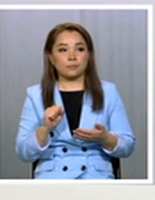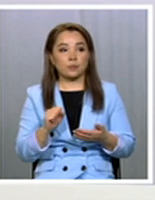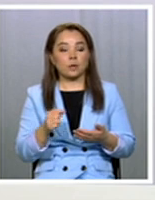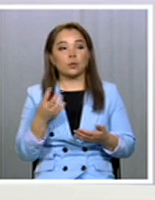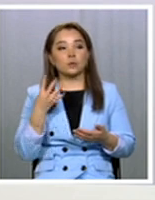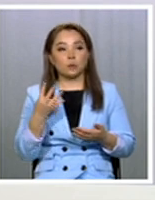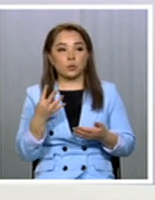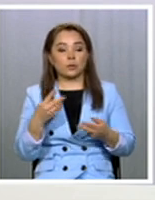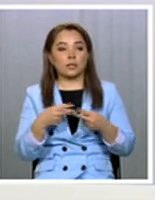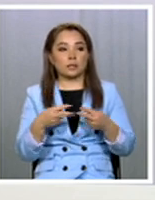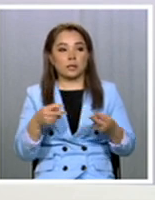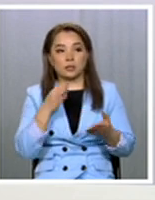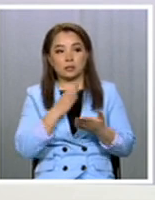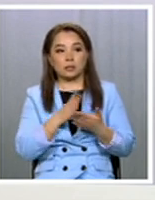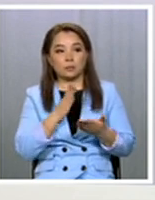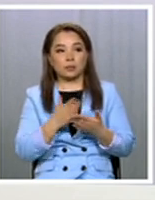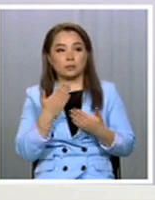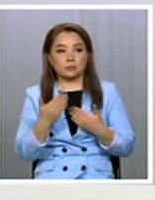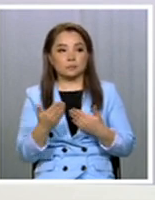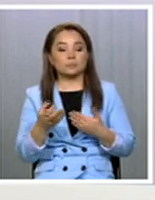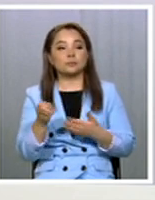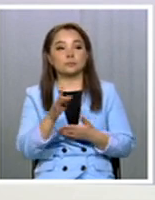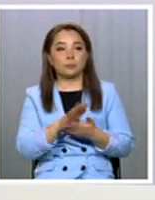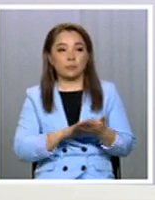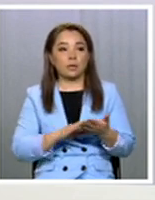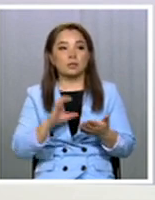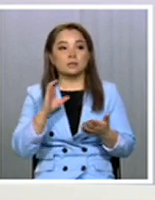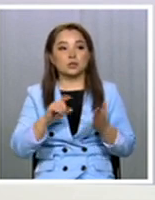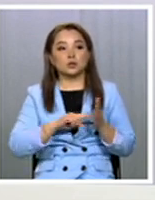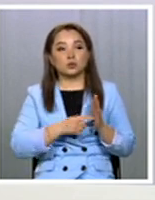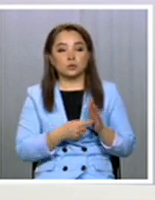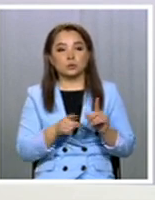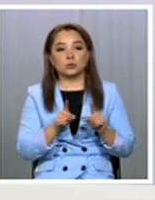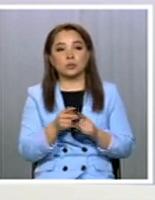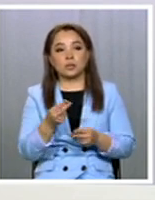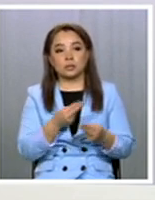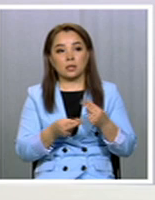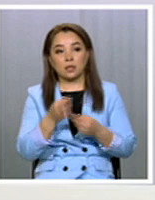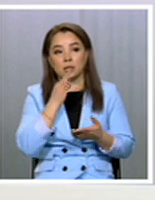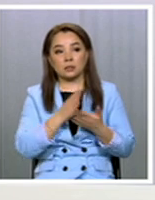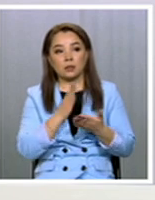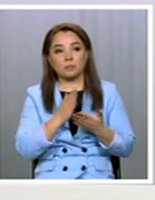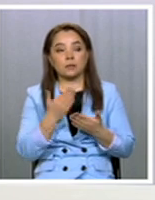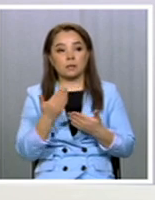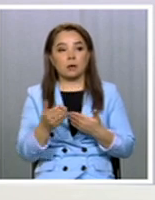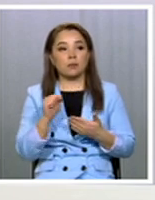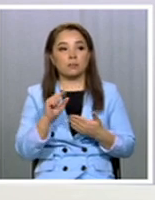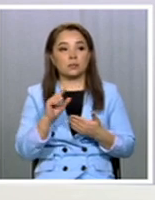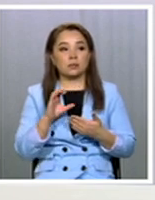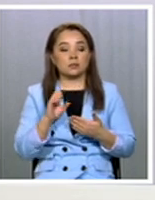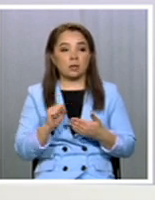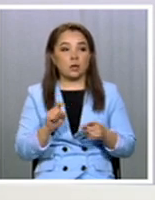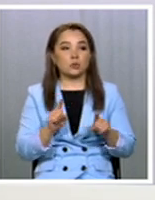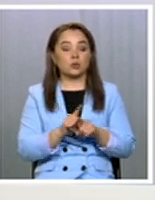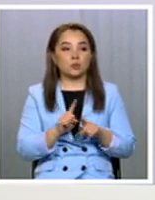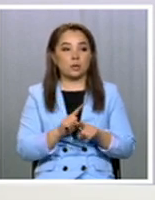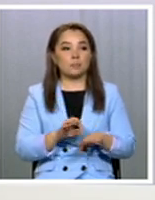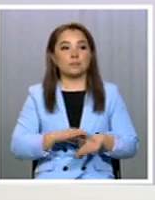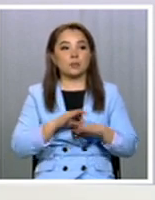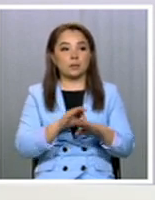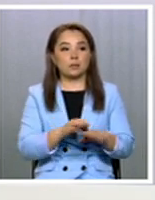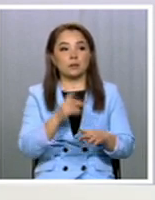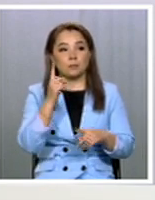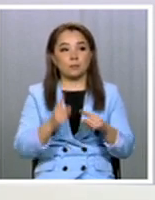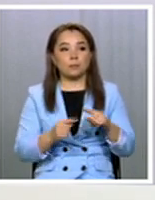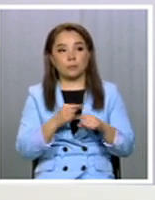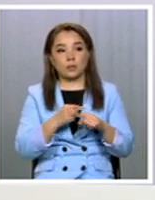4-ке тең болады екен. Ары қарай С нүктесінің координаттарын анықтайық. Абсцисса осіне перпендикуляр жүргіземіз.